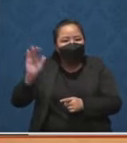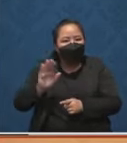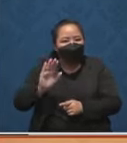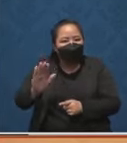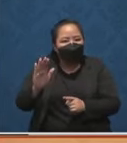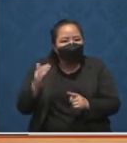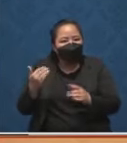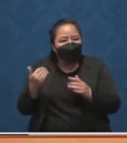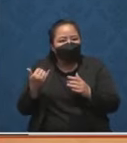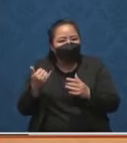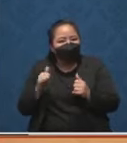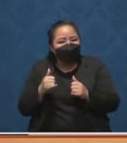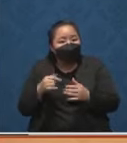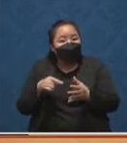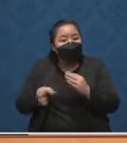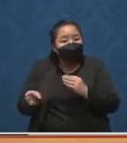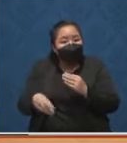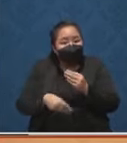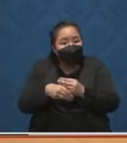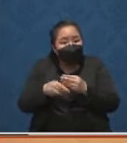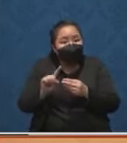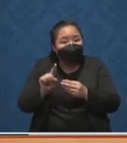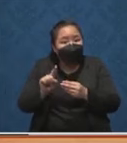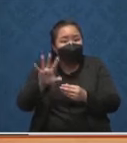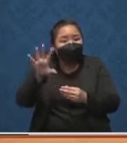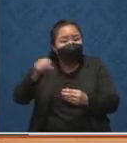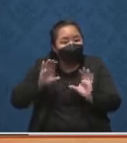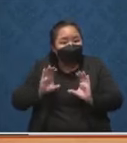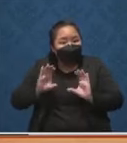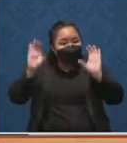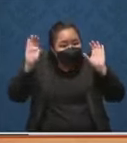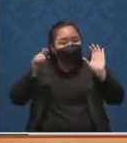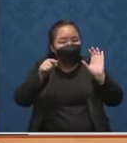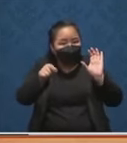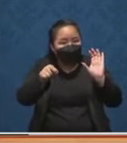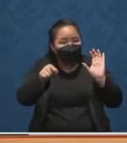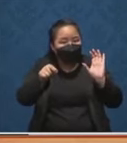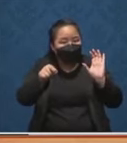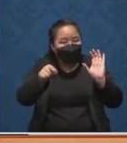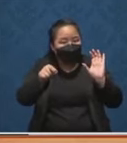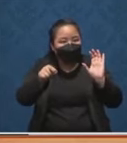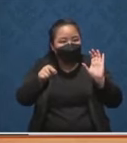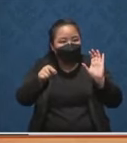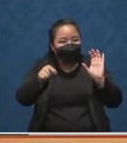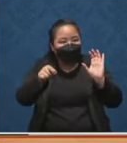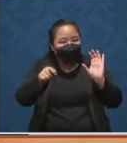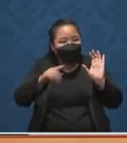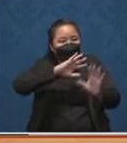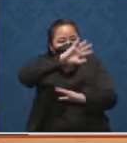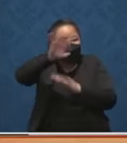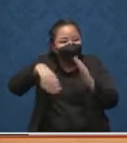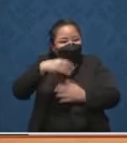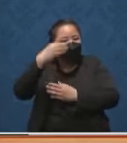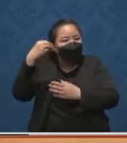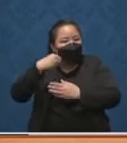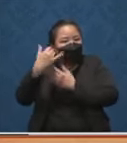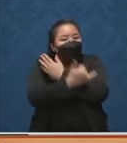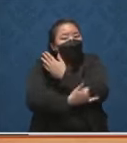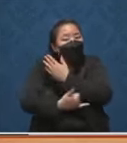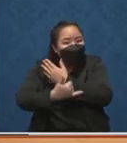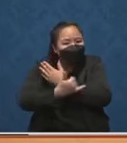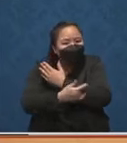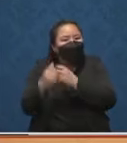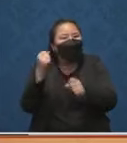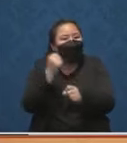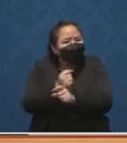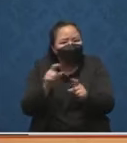ดขึ้นแบบนี้มันต้องการนโยบายจากทางรัฐบาลทั้งสิ้นและทุกประเทศเนี่ยเขาก็ทำกันอ